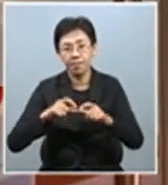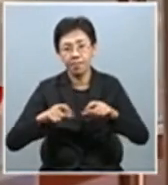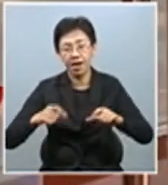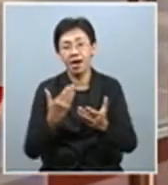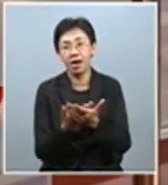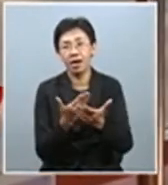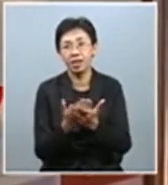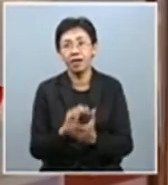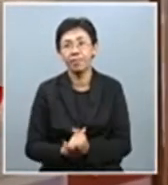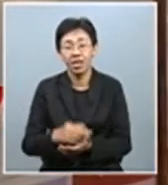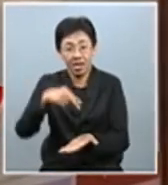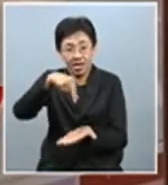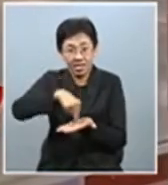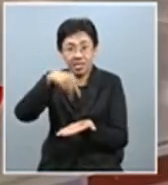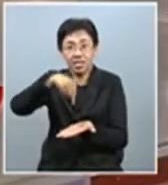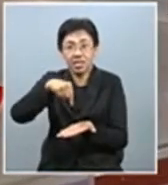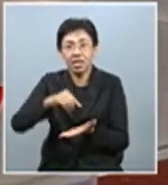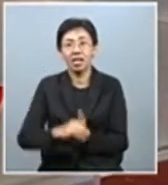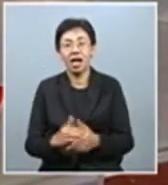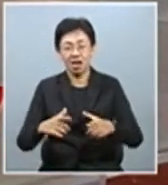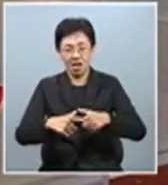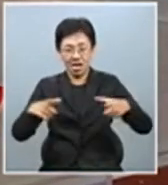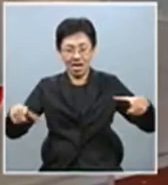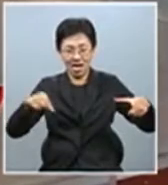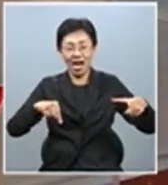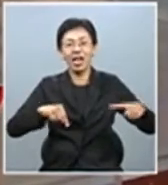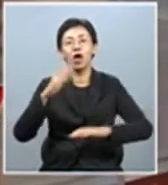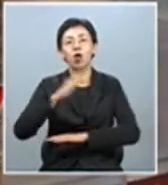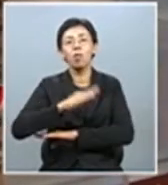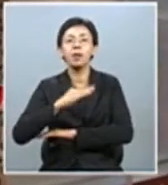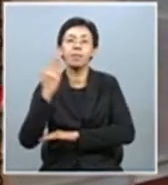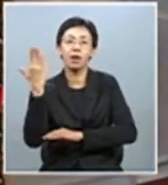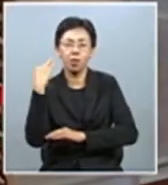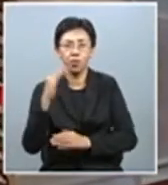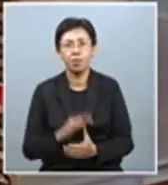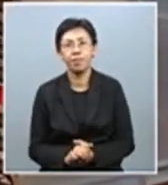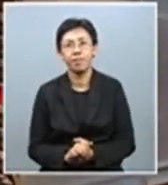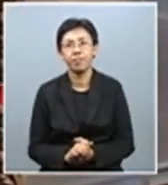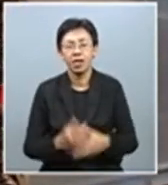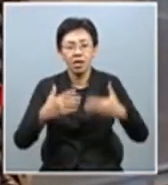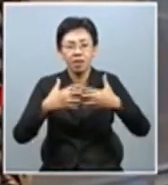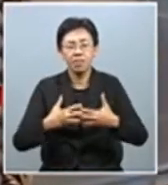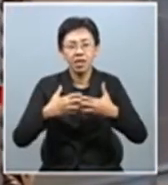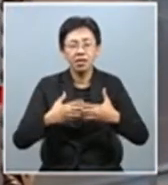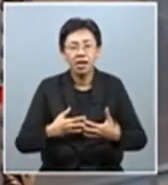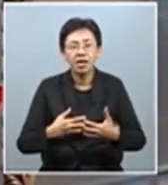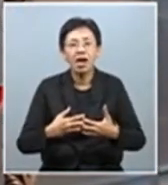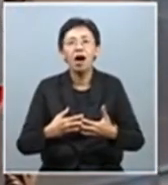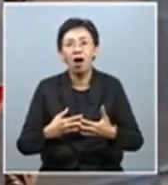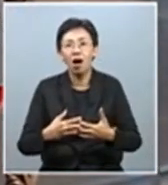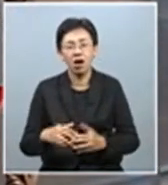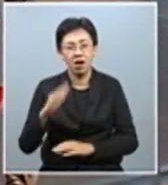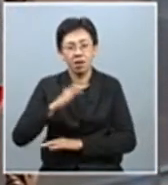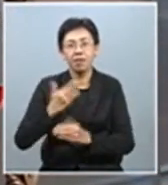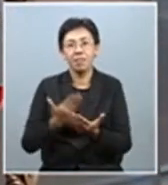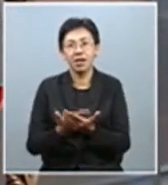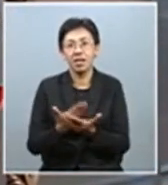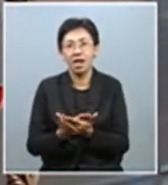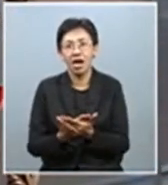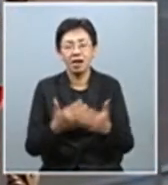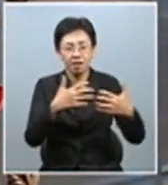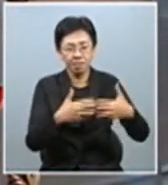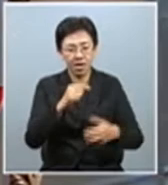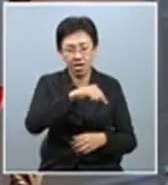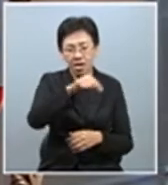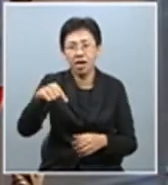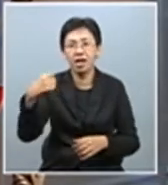รายืนอยู่เนี่ยคือโถงโรงพิมพ์เดิมซึ่งเมื่อก่อนเนี่ยจะมีเครื่องพิมพ์แบบนี้ค่ะแบบที่เราเห็นเนี่ย10เครื่องนะคะ